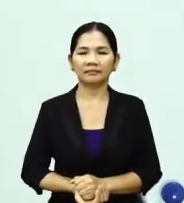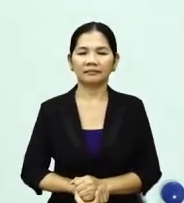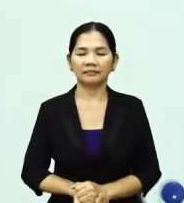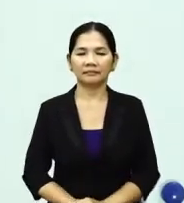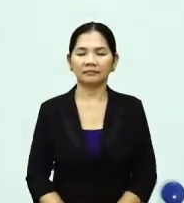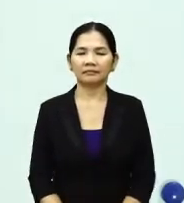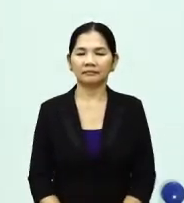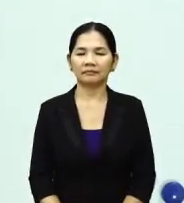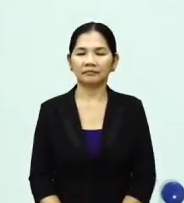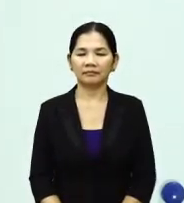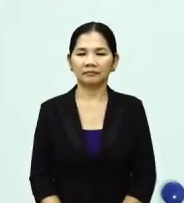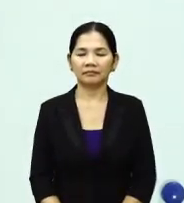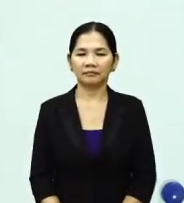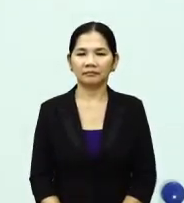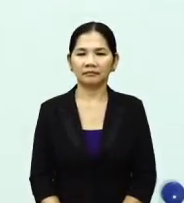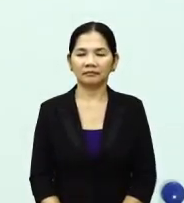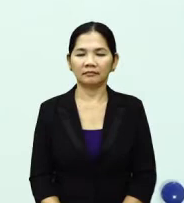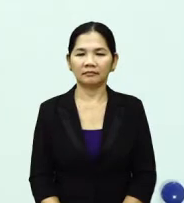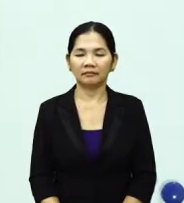rồi này con